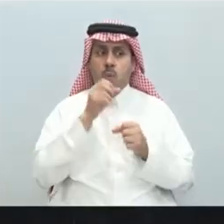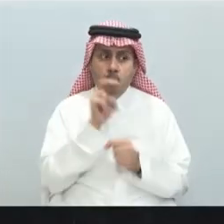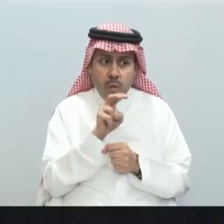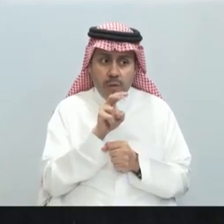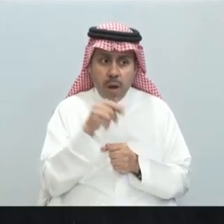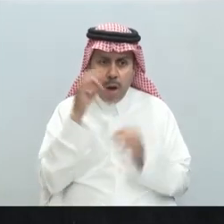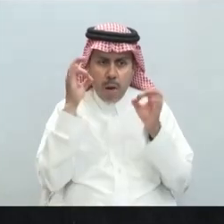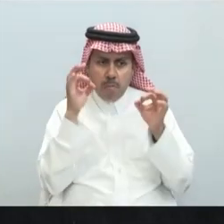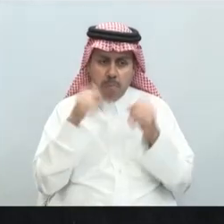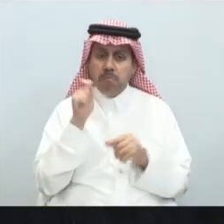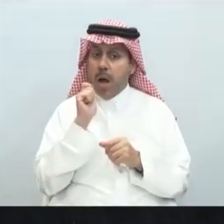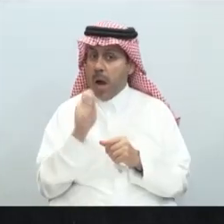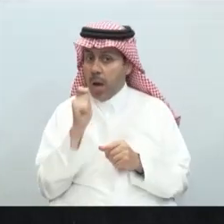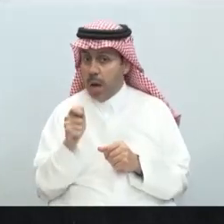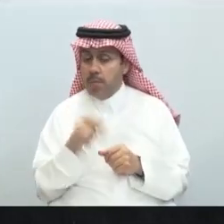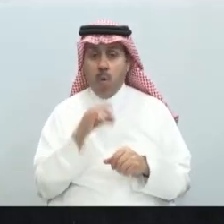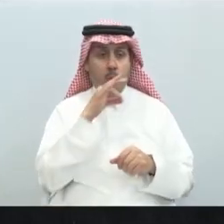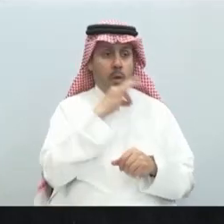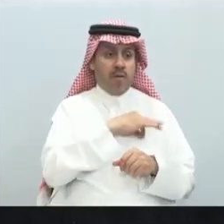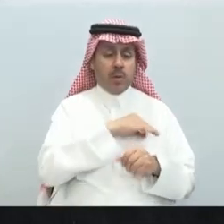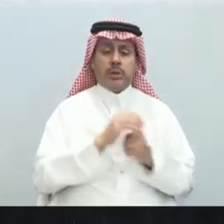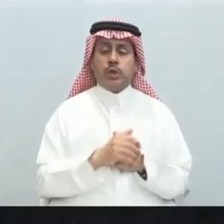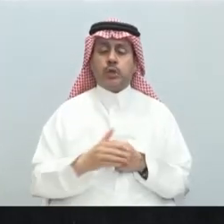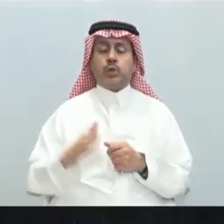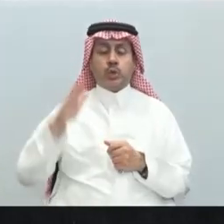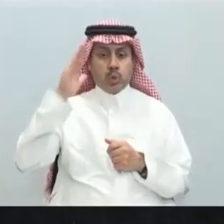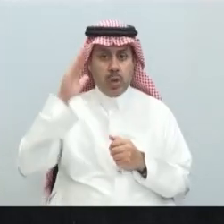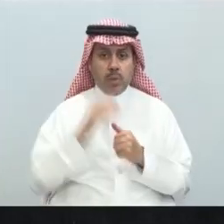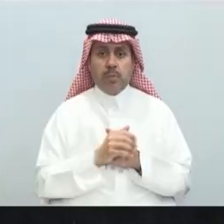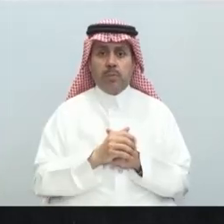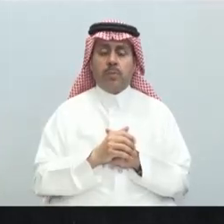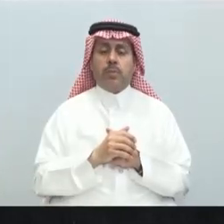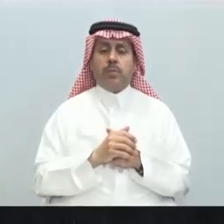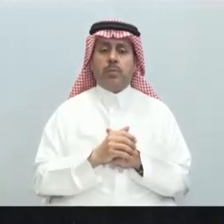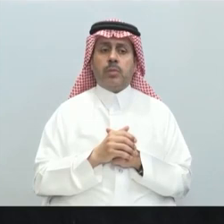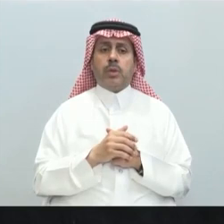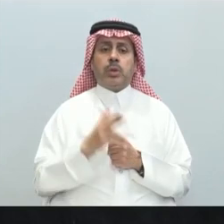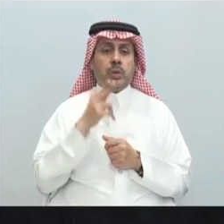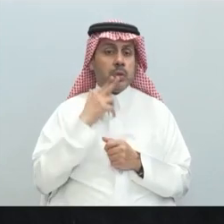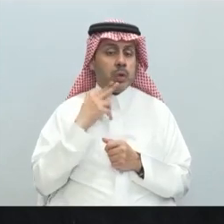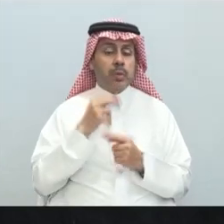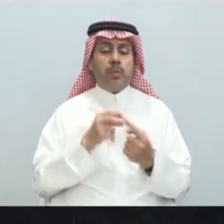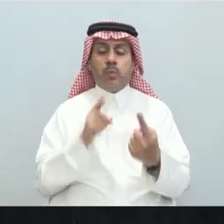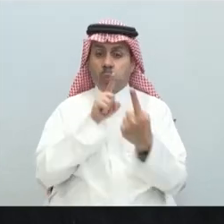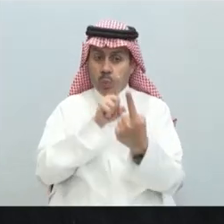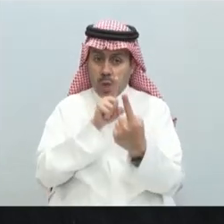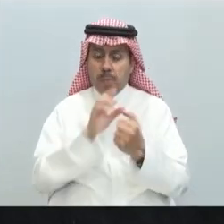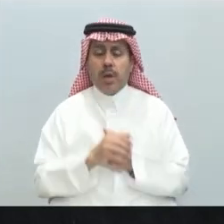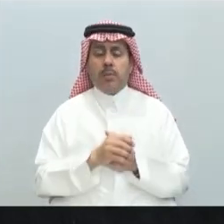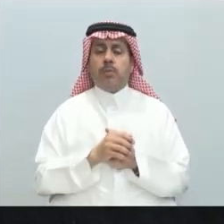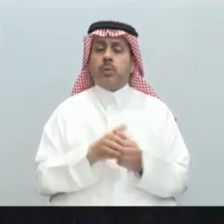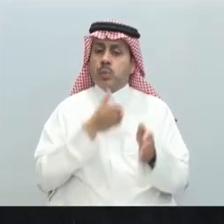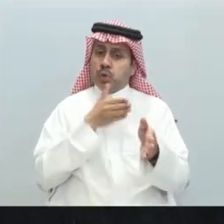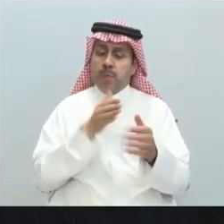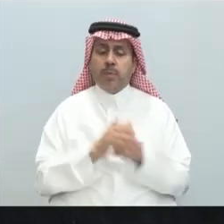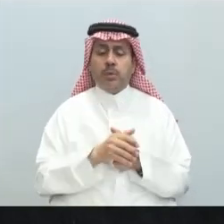ابرز واهم احكامها وفوائدها اشكر لكم ايها الطلاب والطالبات طيب المشاهده وحسن المتابعه